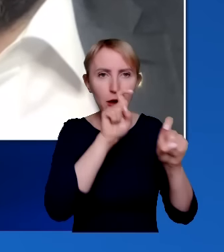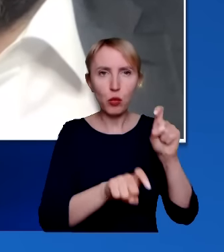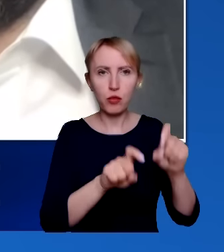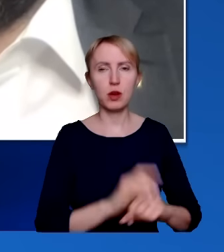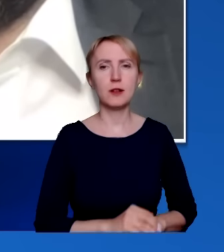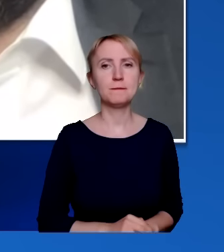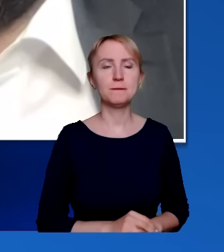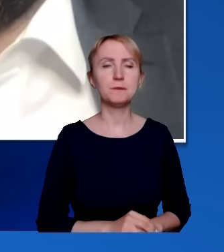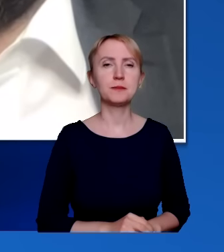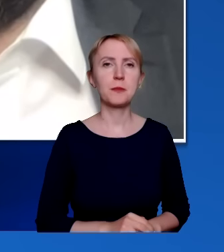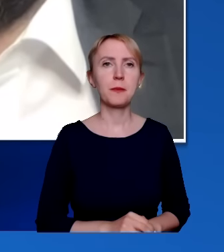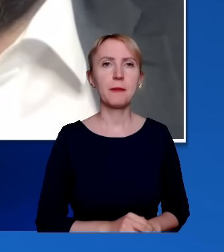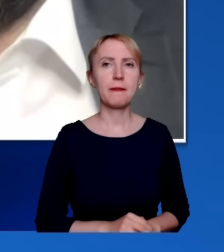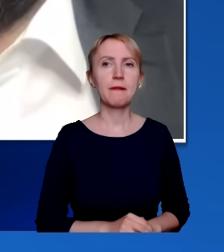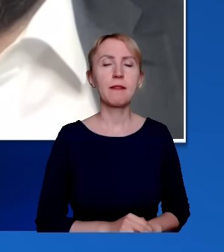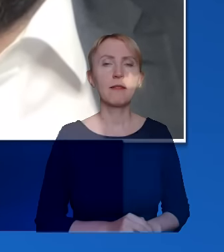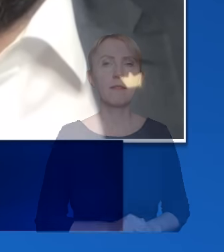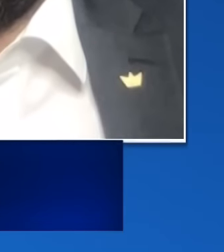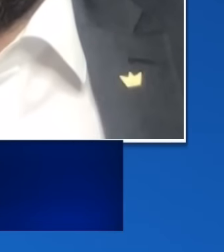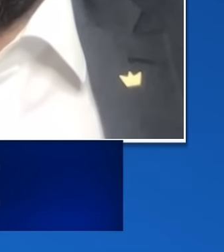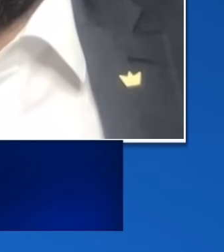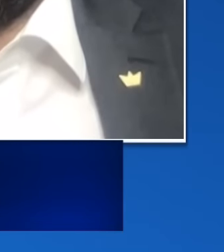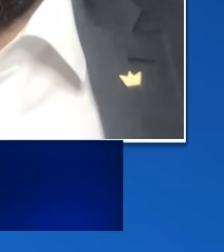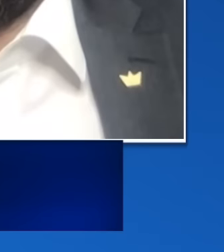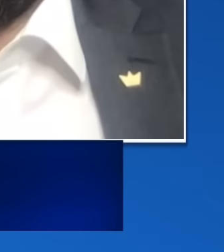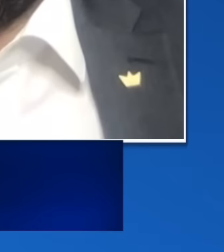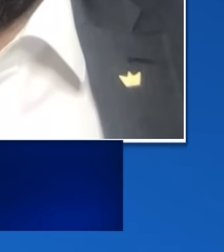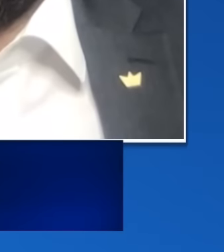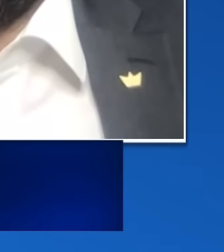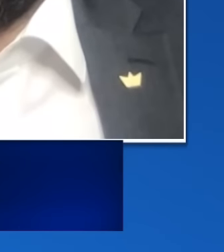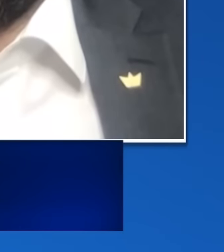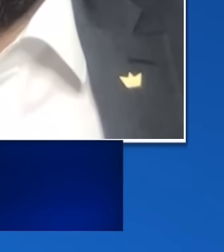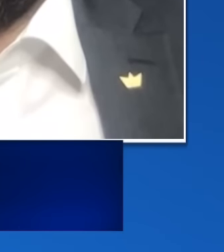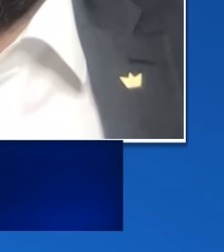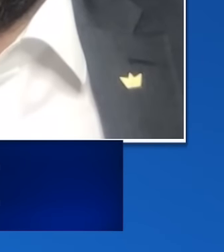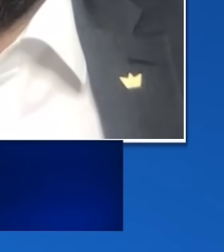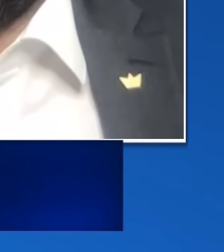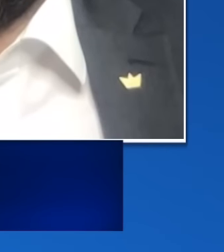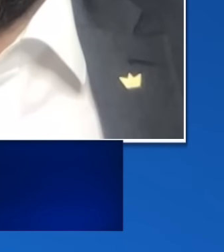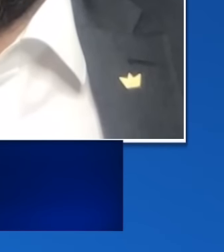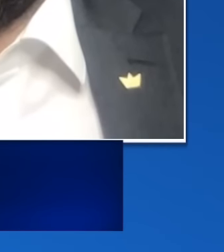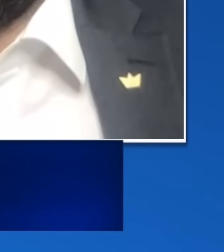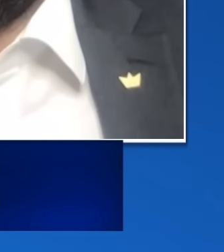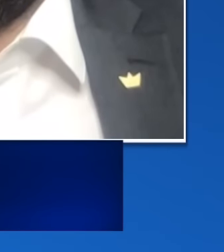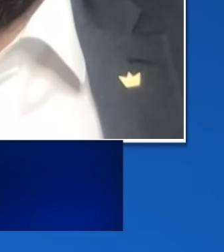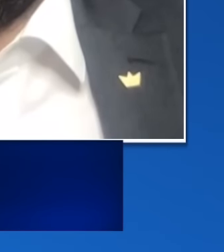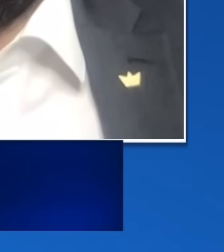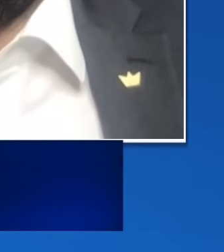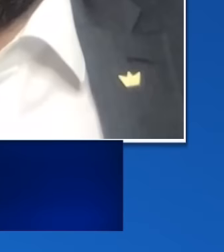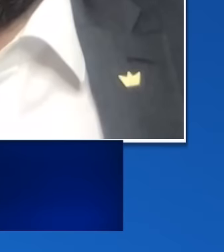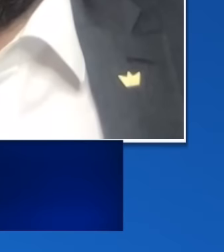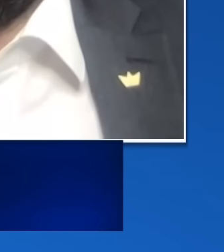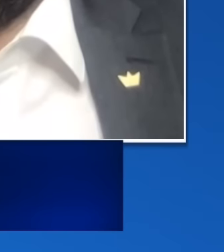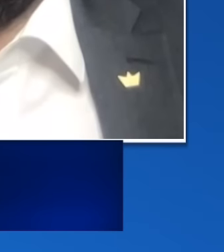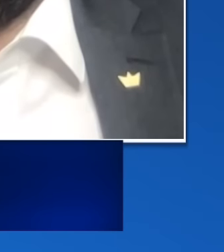szpiegów Ponieważ kiedy odpowiadał chociażby minister Mariusz Kamiński na pytania o życie pegasusa to mówił że ABW i